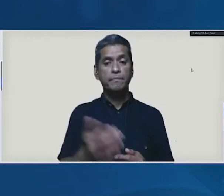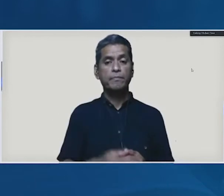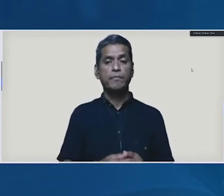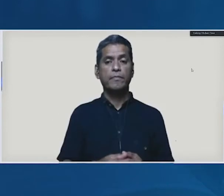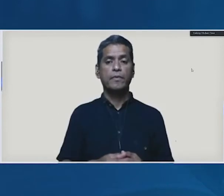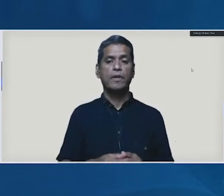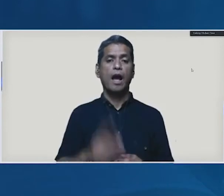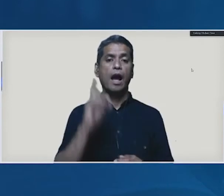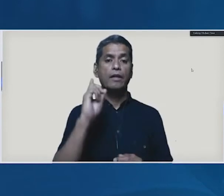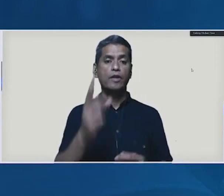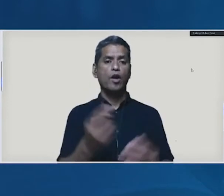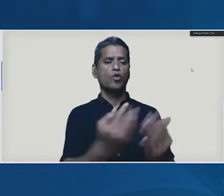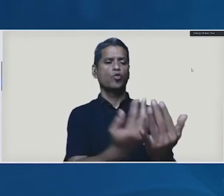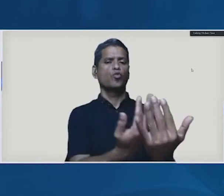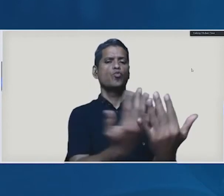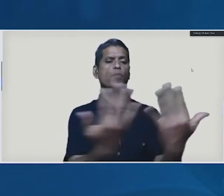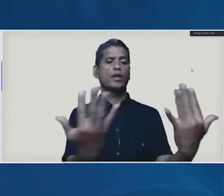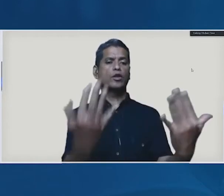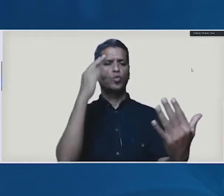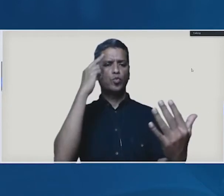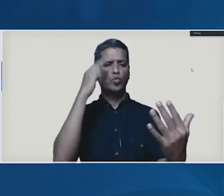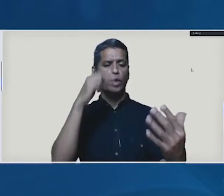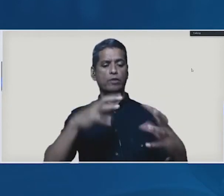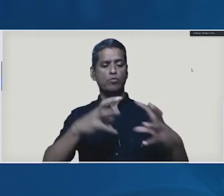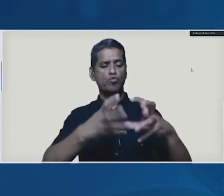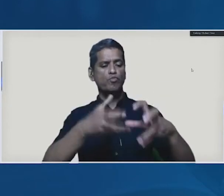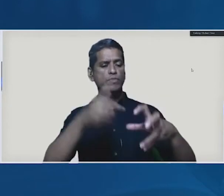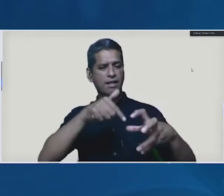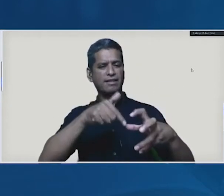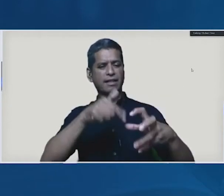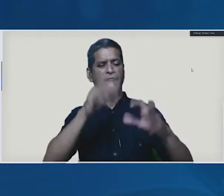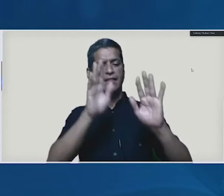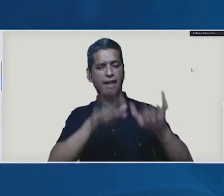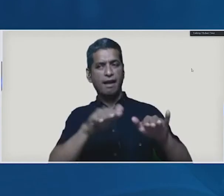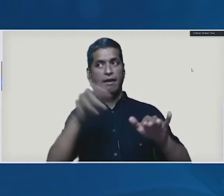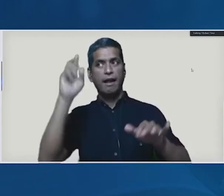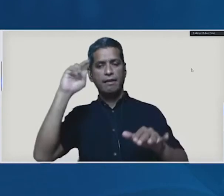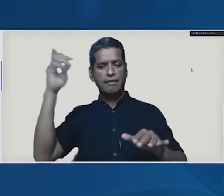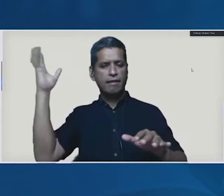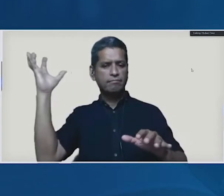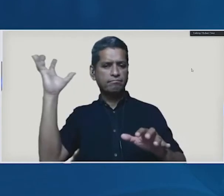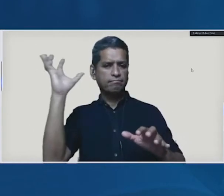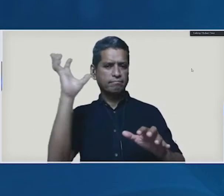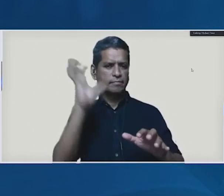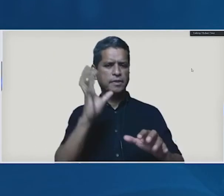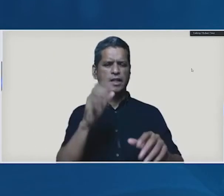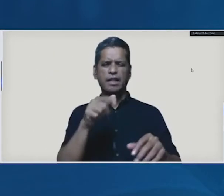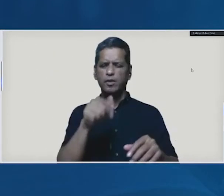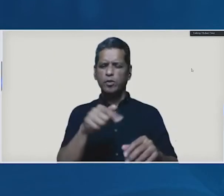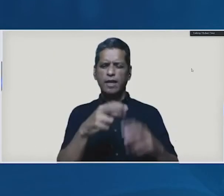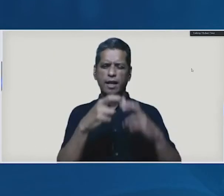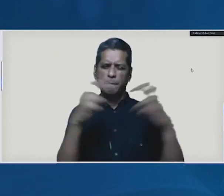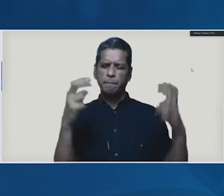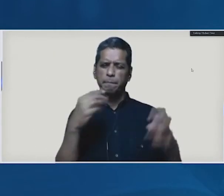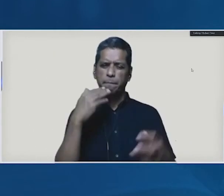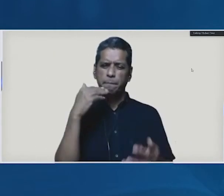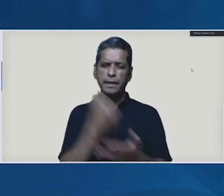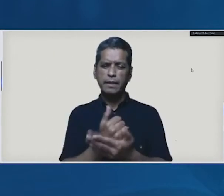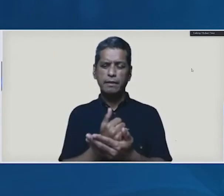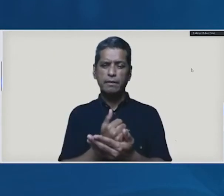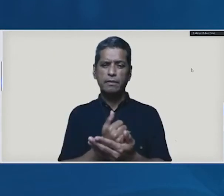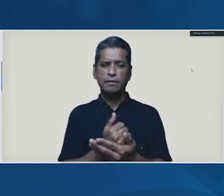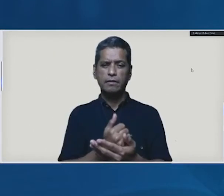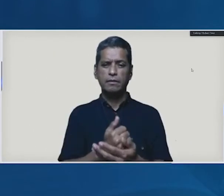umat Tuhan di atas muka bumi ini saudara Kenapa mimpi ini penting utama oleh karena mimpi